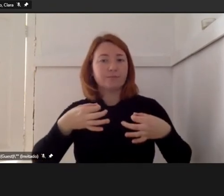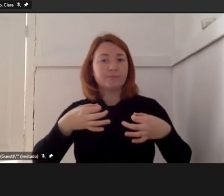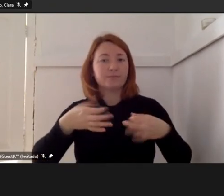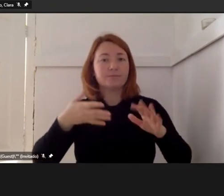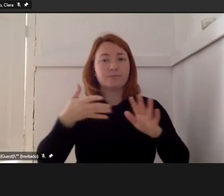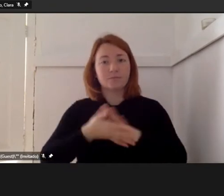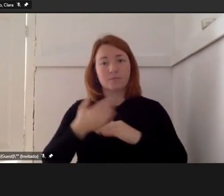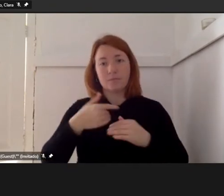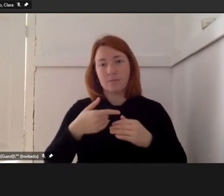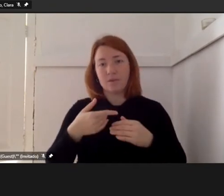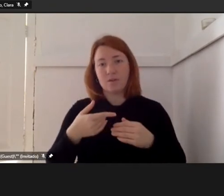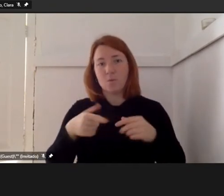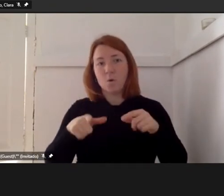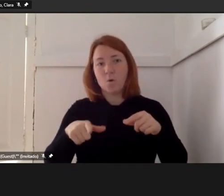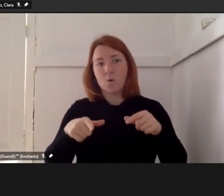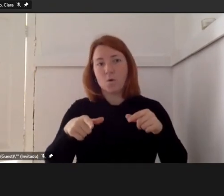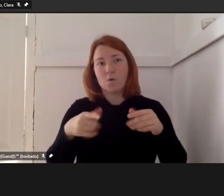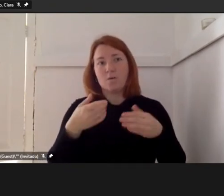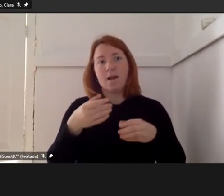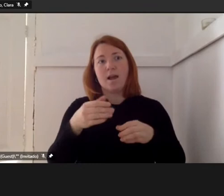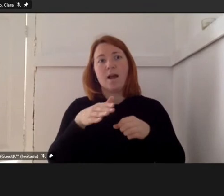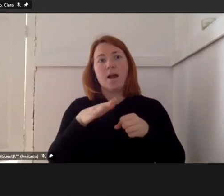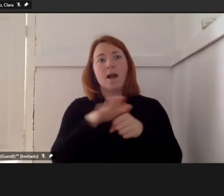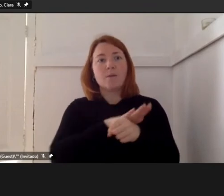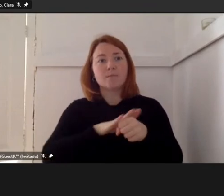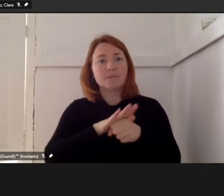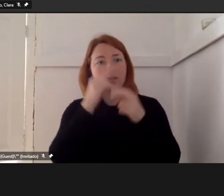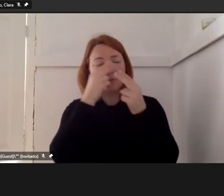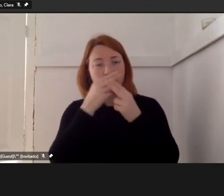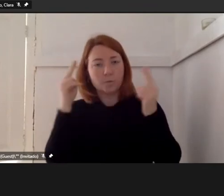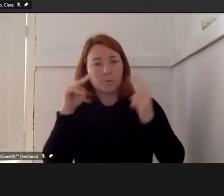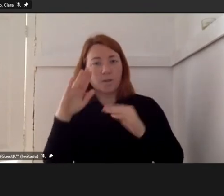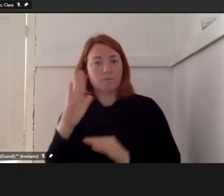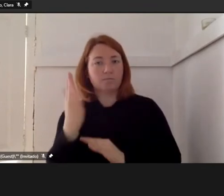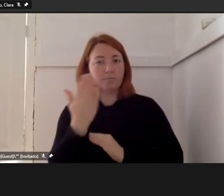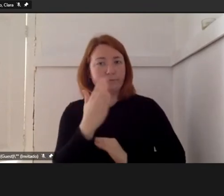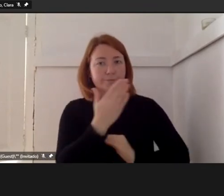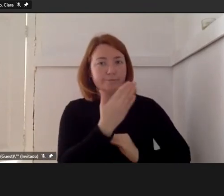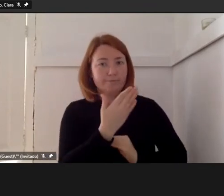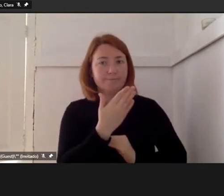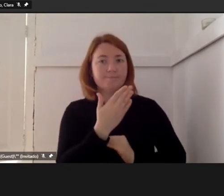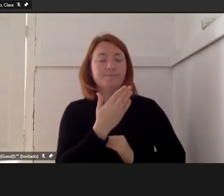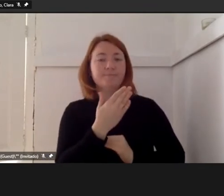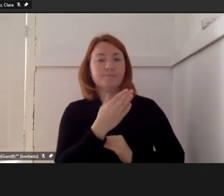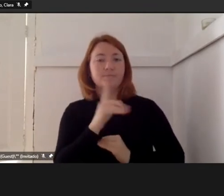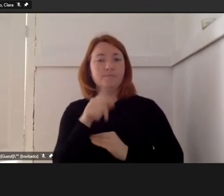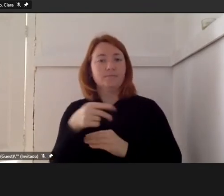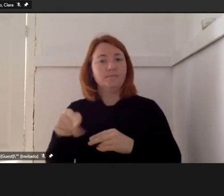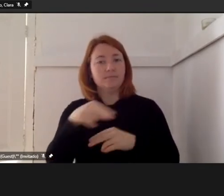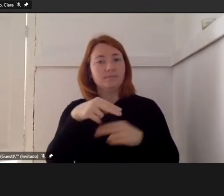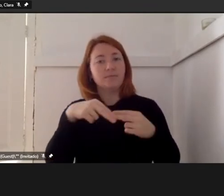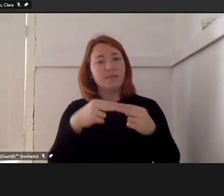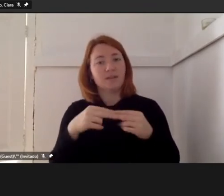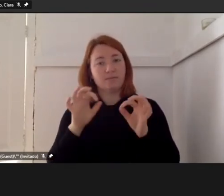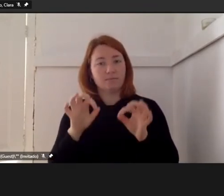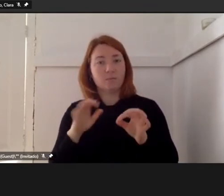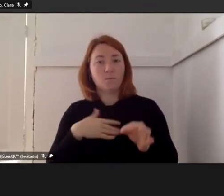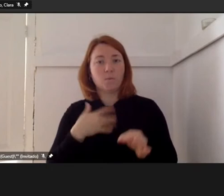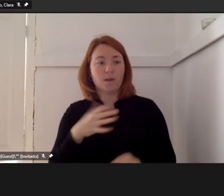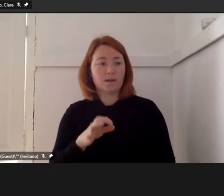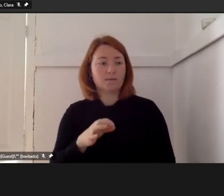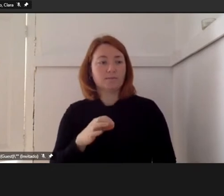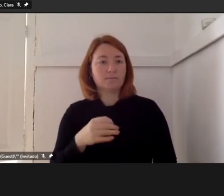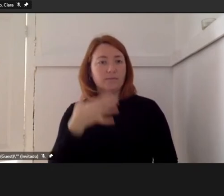pròpies administracions públiques, amb enquestes i altres doncs, eines, diguem, que ens permetin tenir aquestes fonts el més